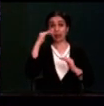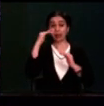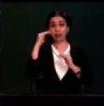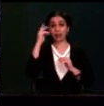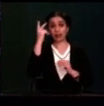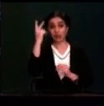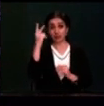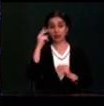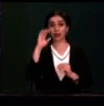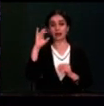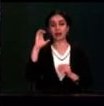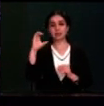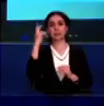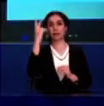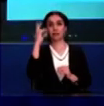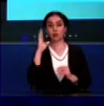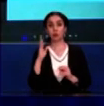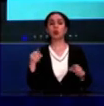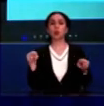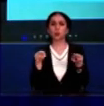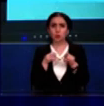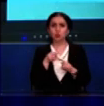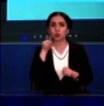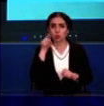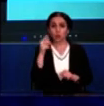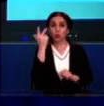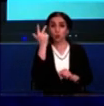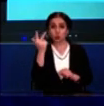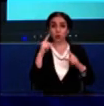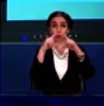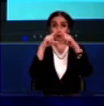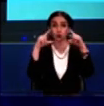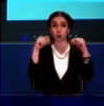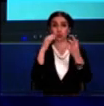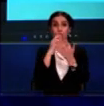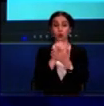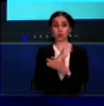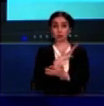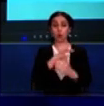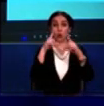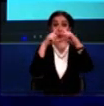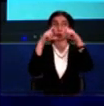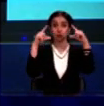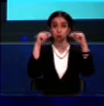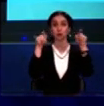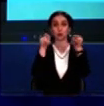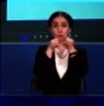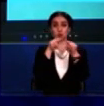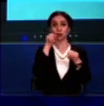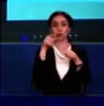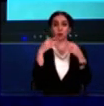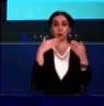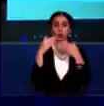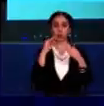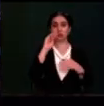O, S kvadrat bo'ladi. Xuddi shunday uchta uchburchagimiz hosil bo'lgan. Uchburchaklar uchun ham xuddi shu